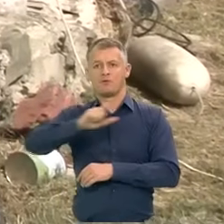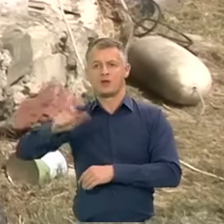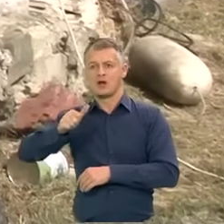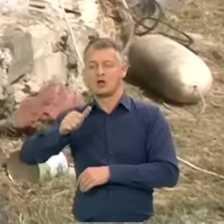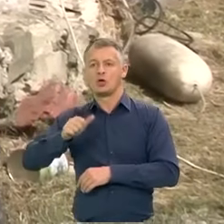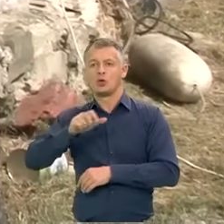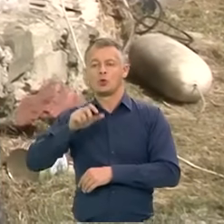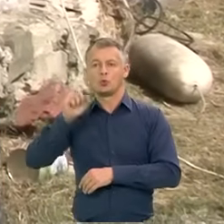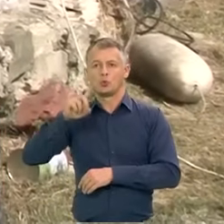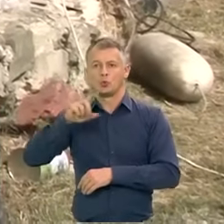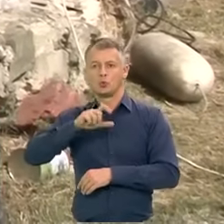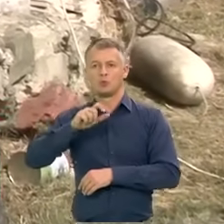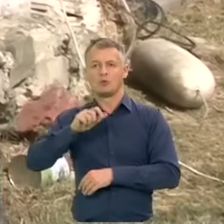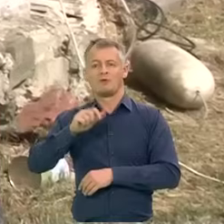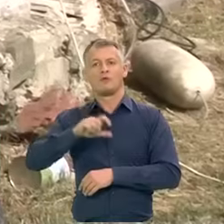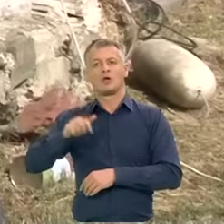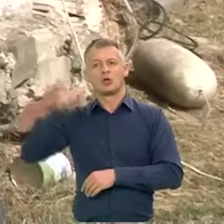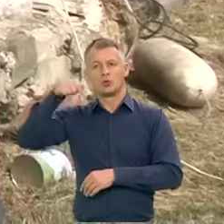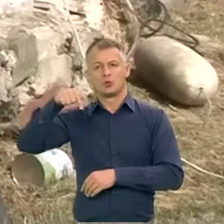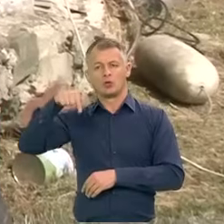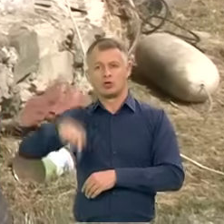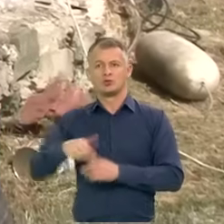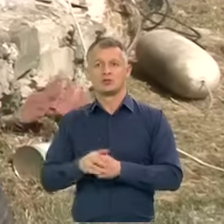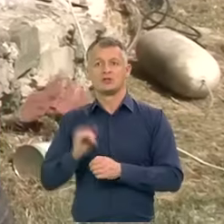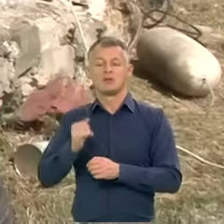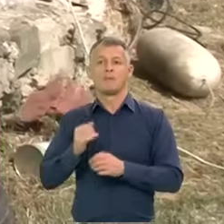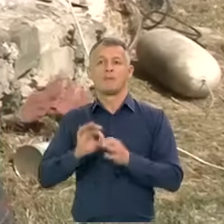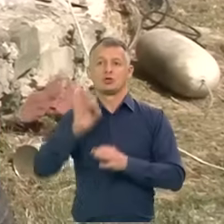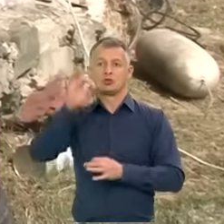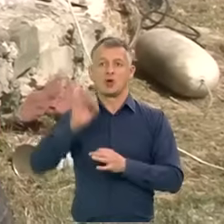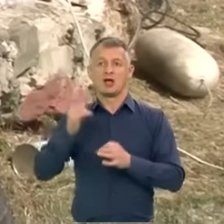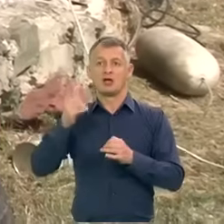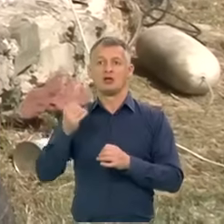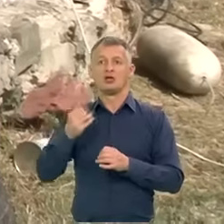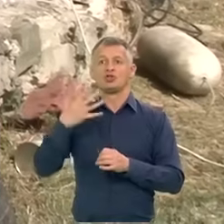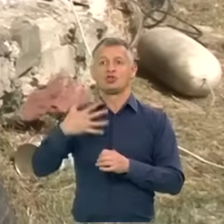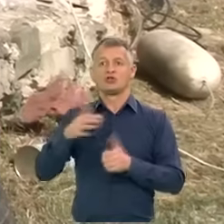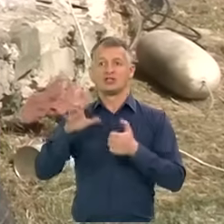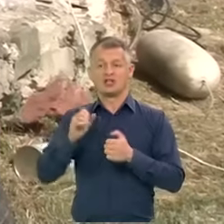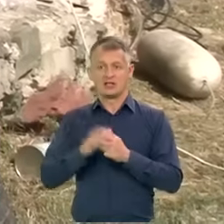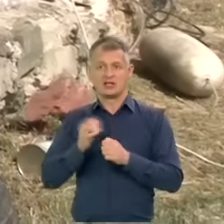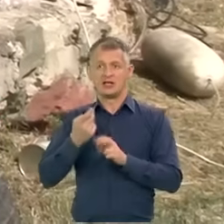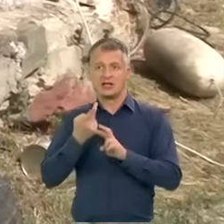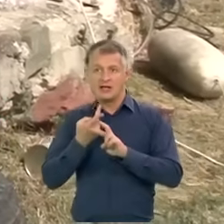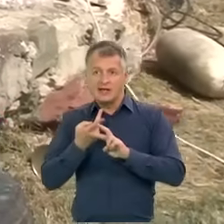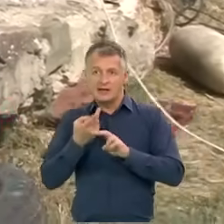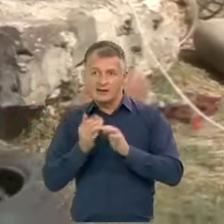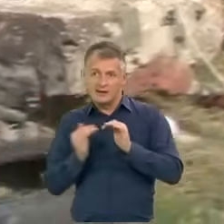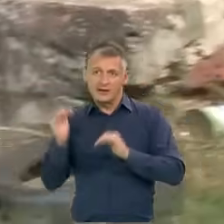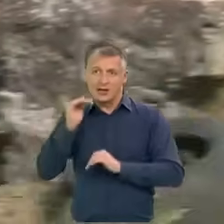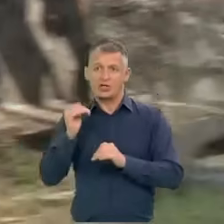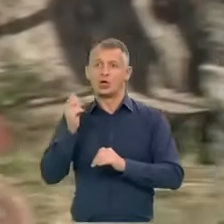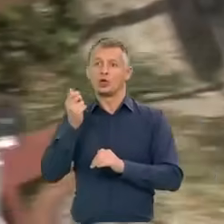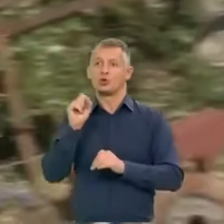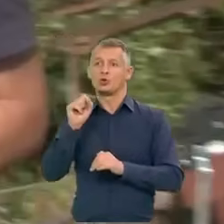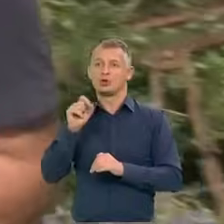monitorizează nivelul Dunării azi dimineață nivelul era de 560 o creștere de 12 cm dar în